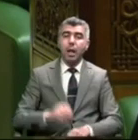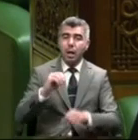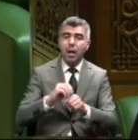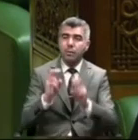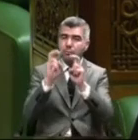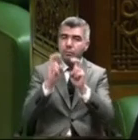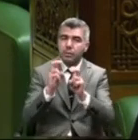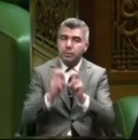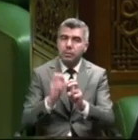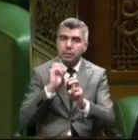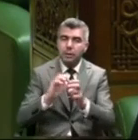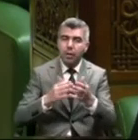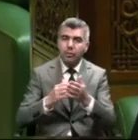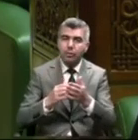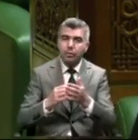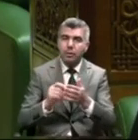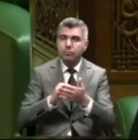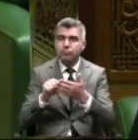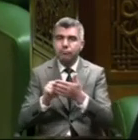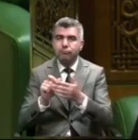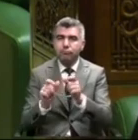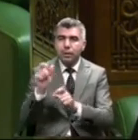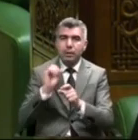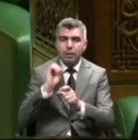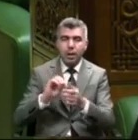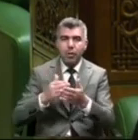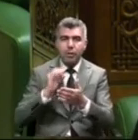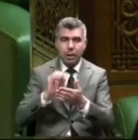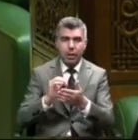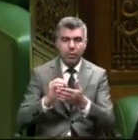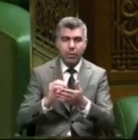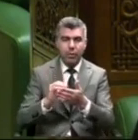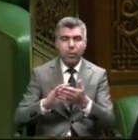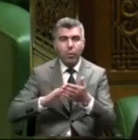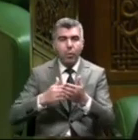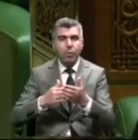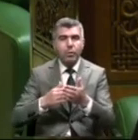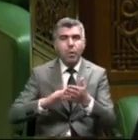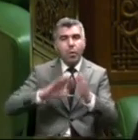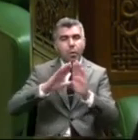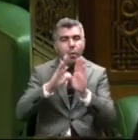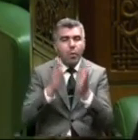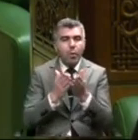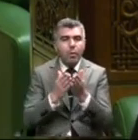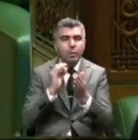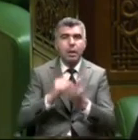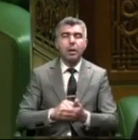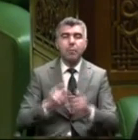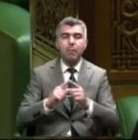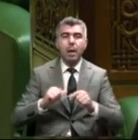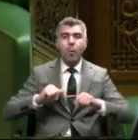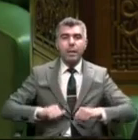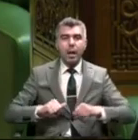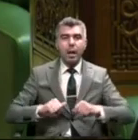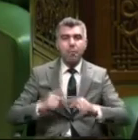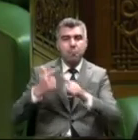خفض النفقات من خلال مراجعات وتقليص الانفاق الحكومي غير الضروري والتكاليف العامه الزائده والتقليص الدعم العم ومي